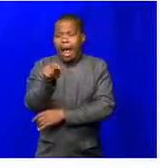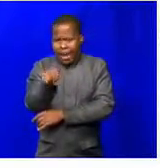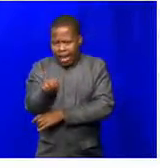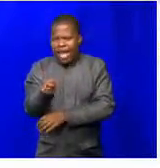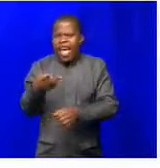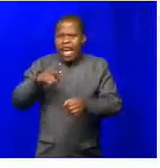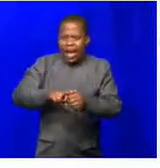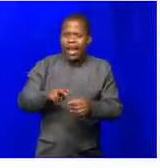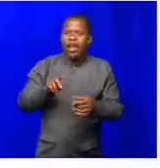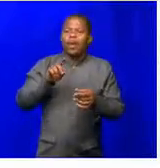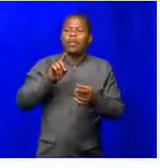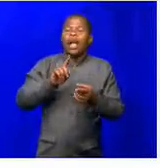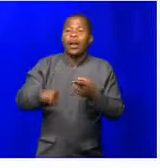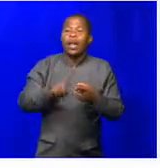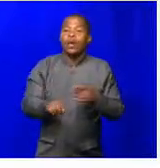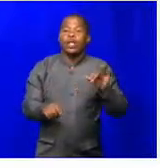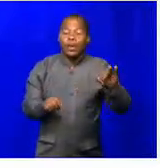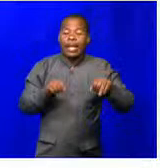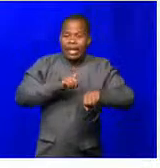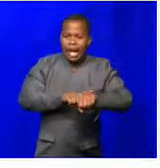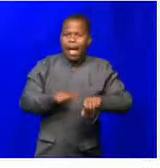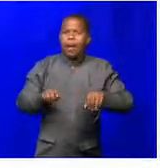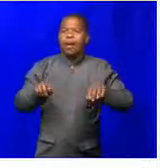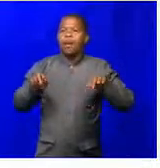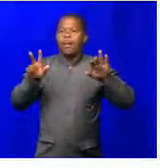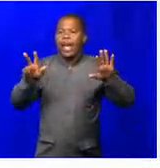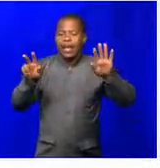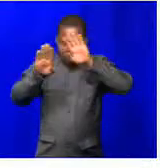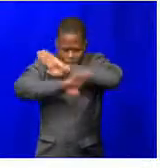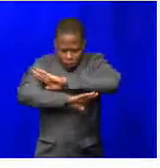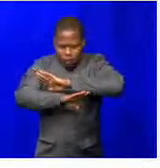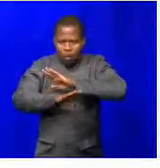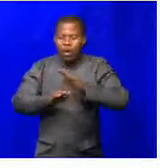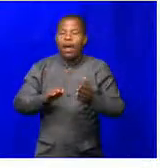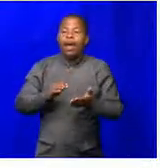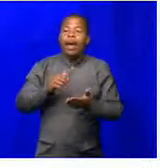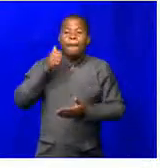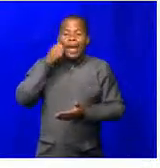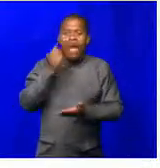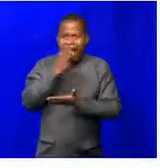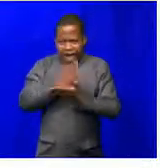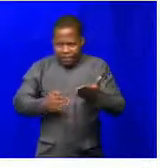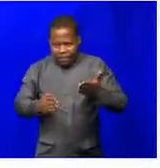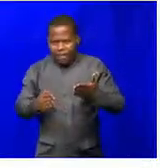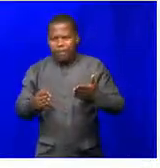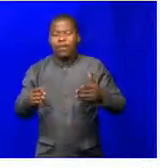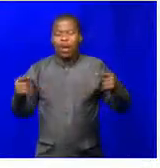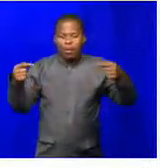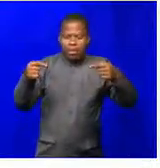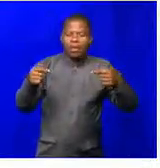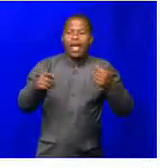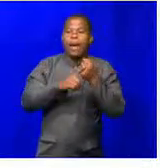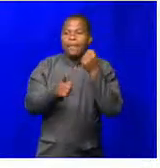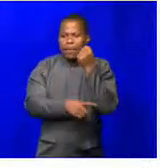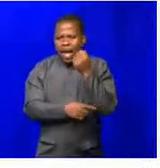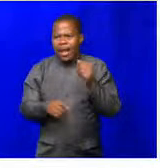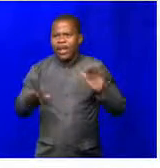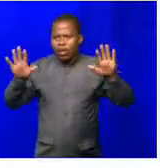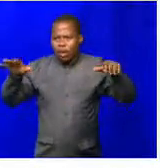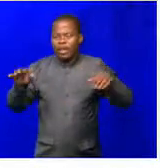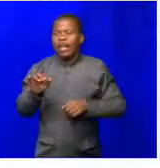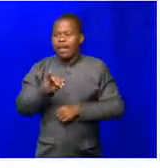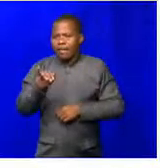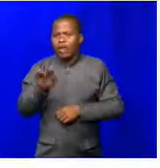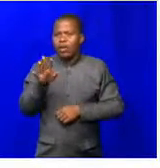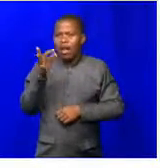wesibili khona imavuso lokuqale ngensimbi yesiphohlongo ebusuku liqembu le-Denver Sundowns belivakashelwe liqembu leMbabane Solos. Esigabeni sekuqala